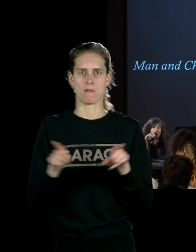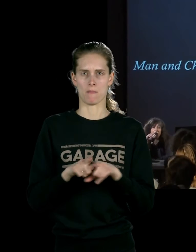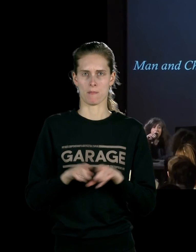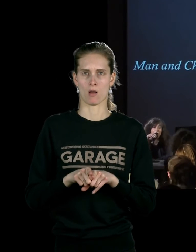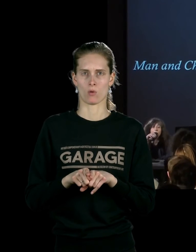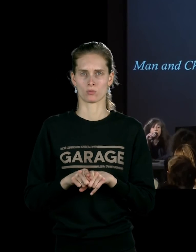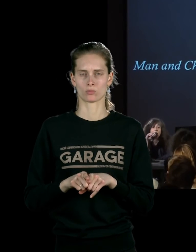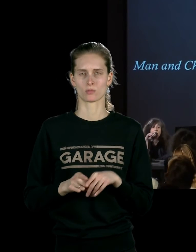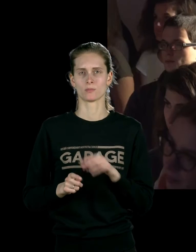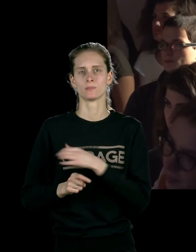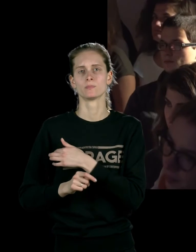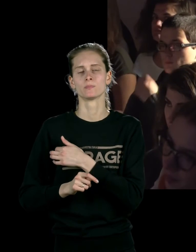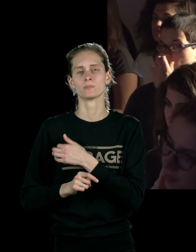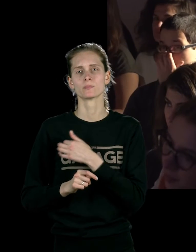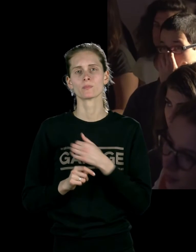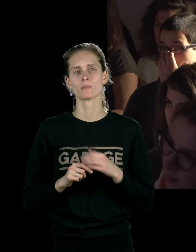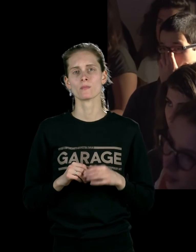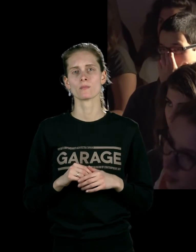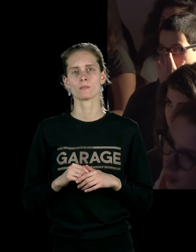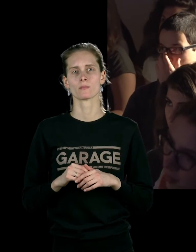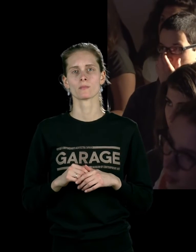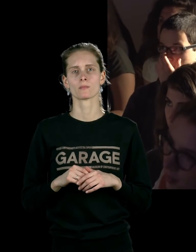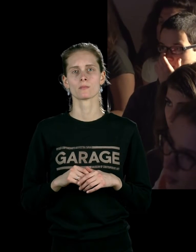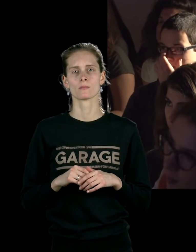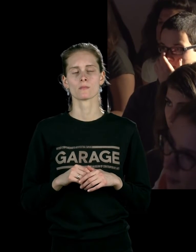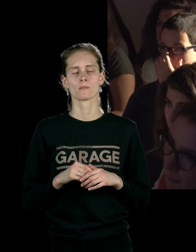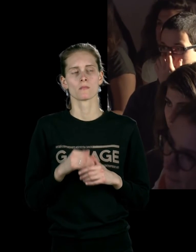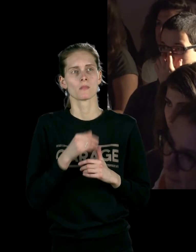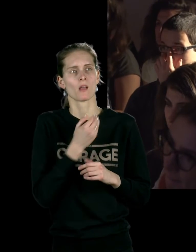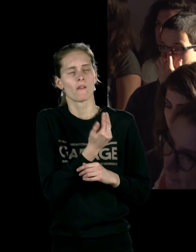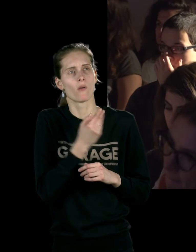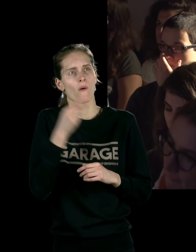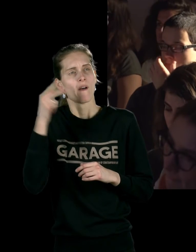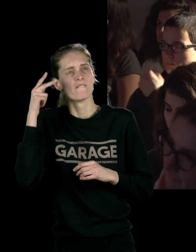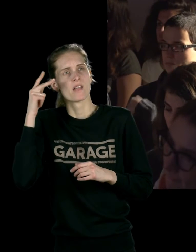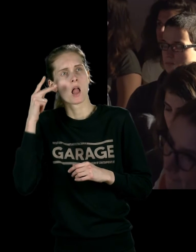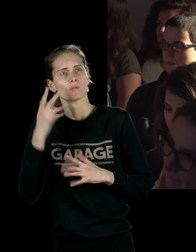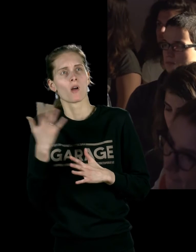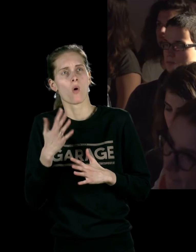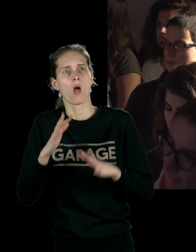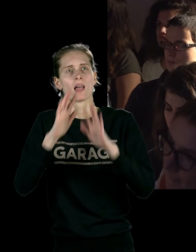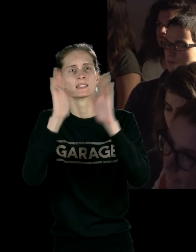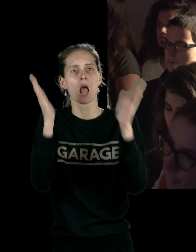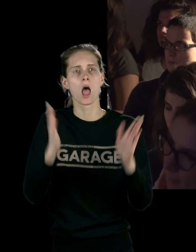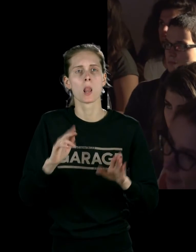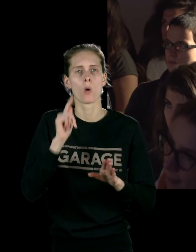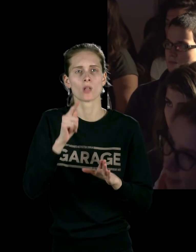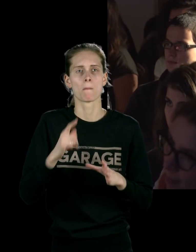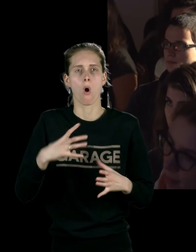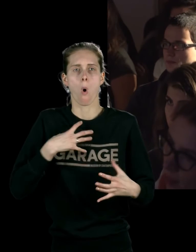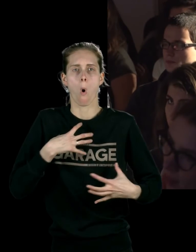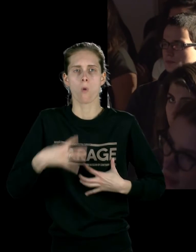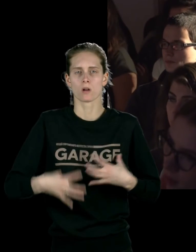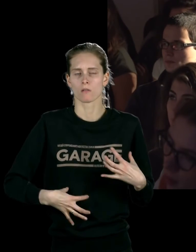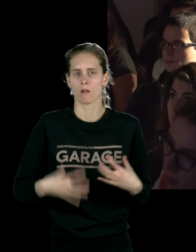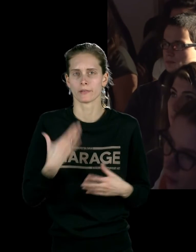для его философии понятие «тело без органов», тело, которое не имеет отношения к организму, к анатомии,